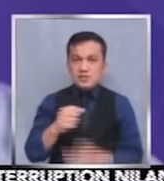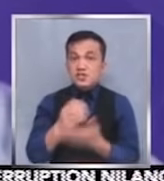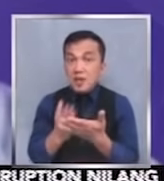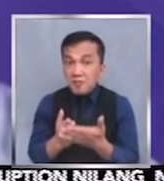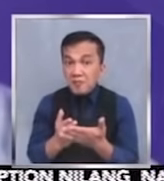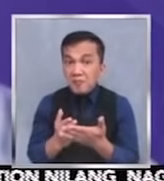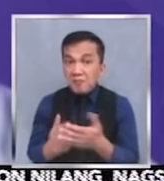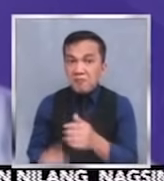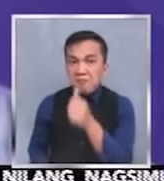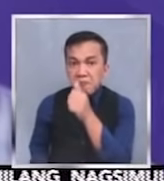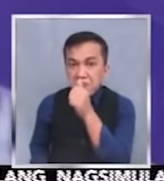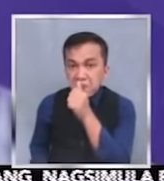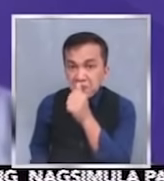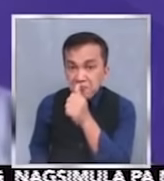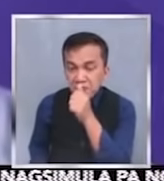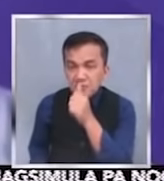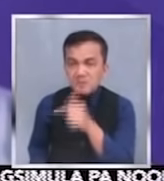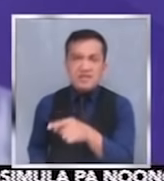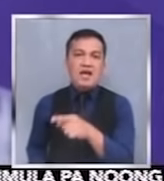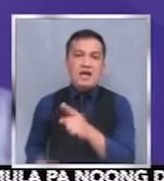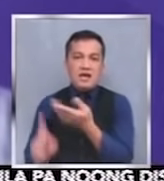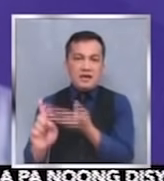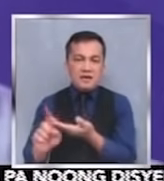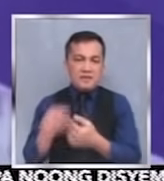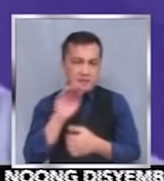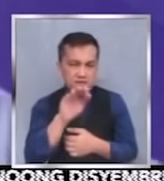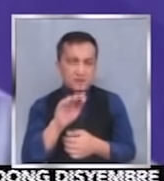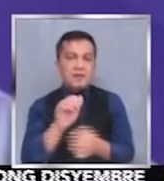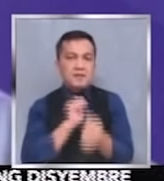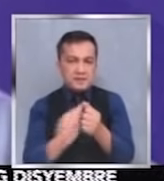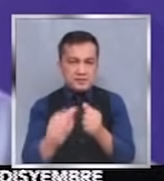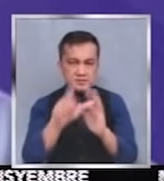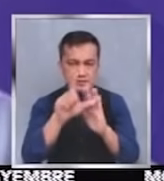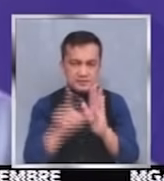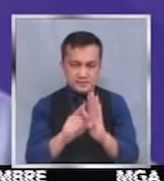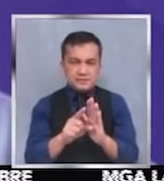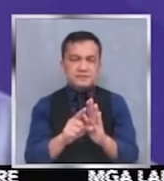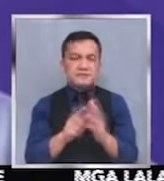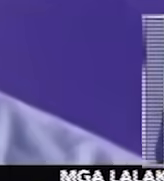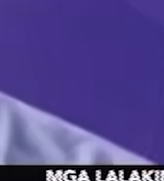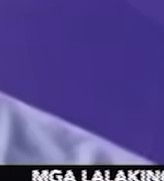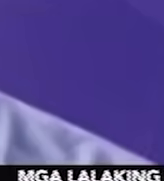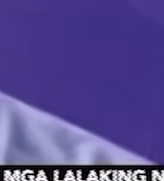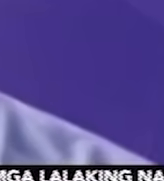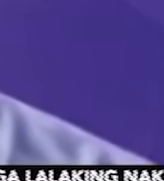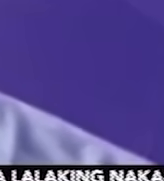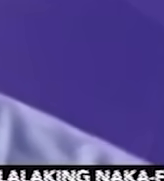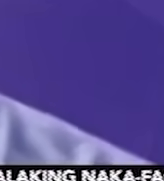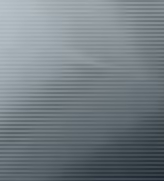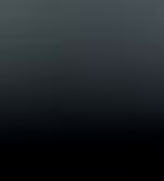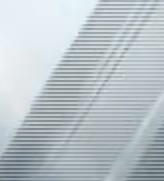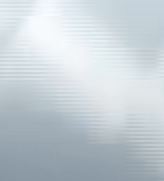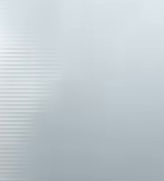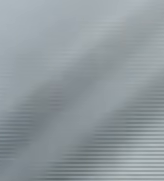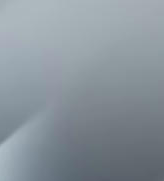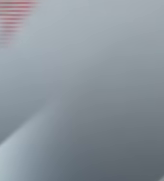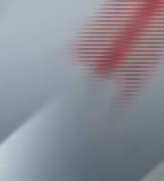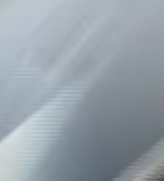niya, magpasa ng batas para dito. Sandra Aguinaldo, Nakatuto, 24 Oras.